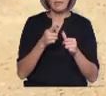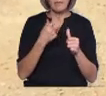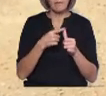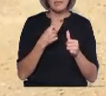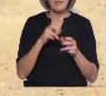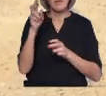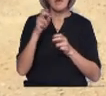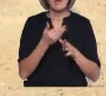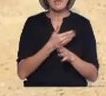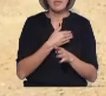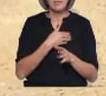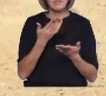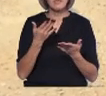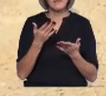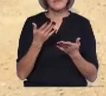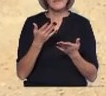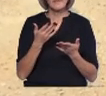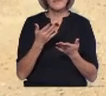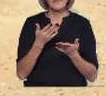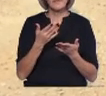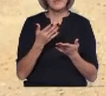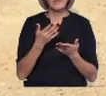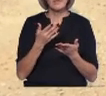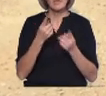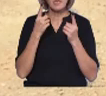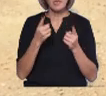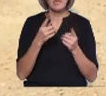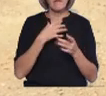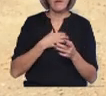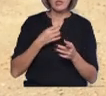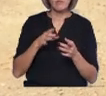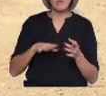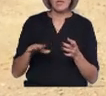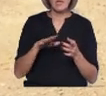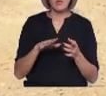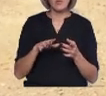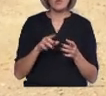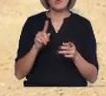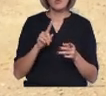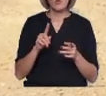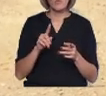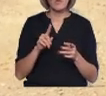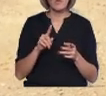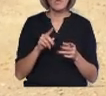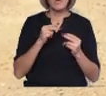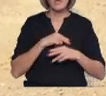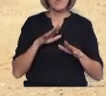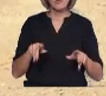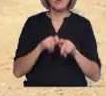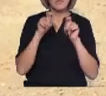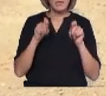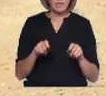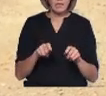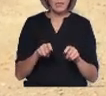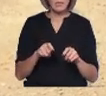предприятие было градообразующим и важным для района, чтобы были рабочие места.